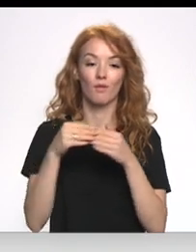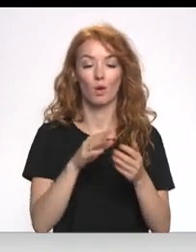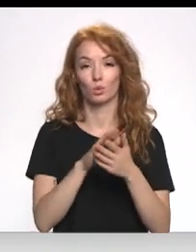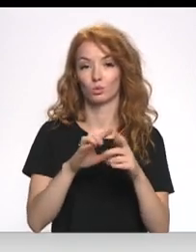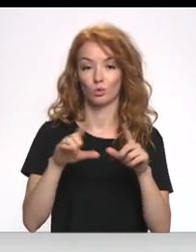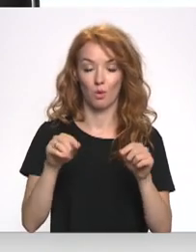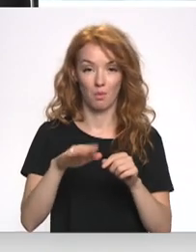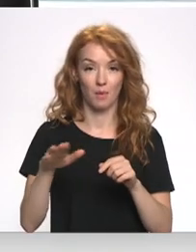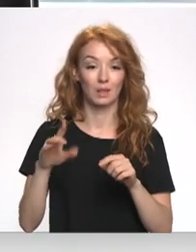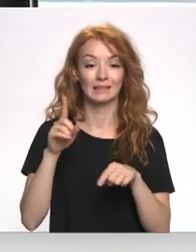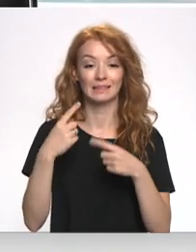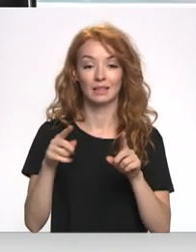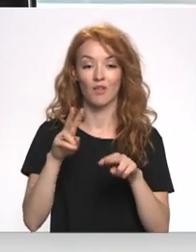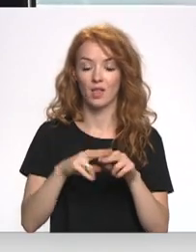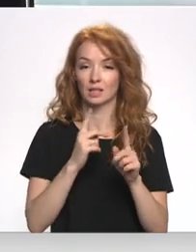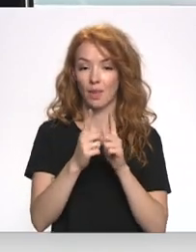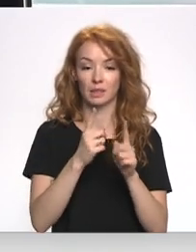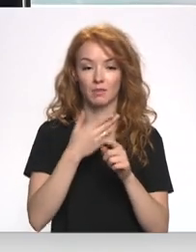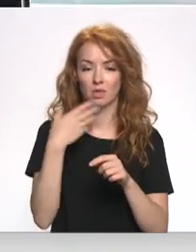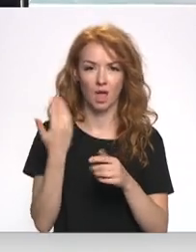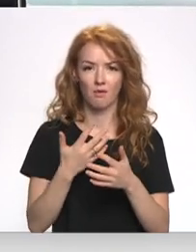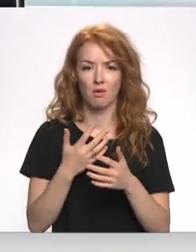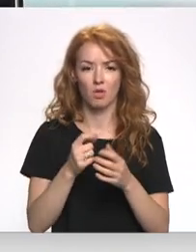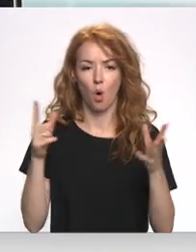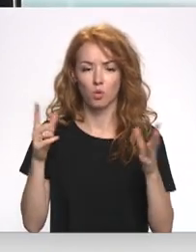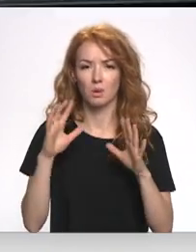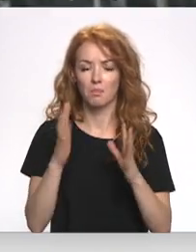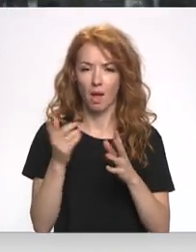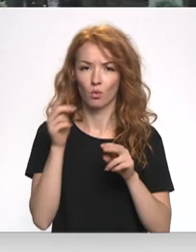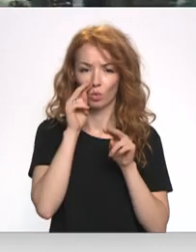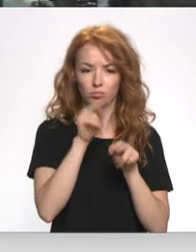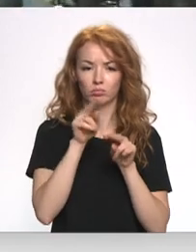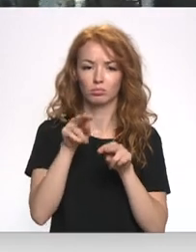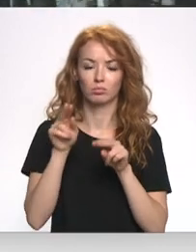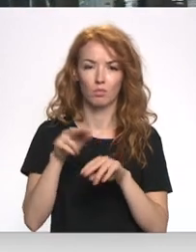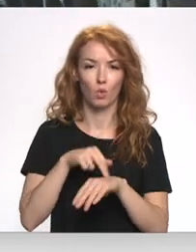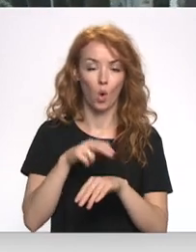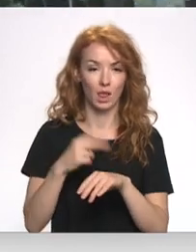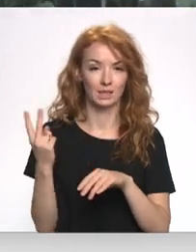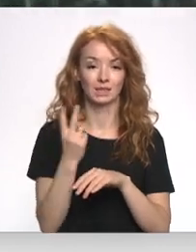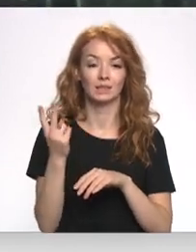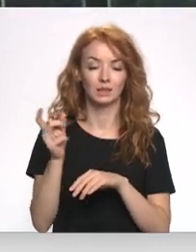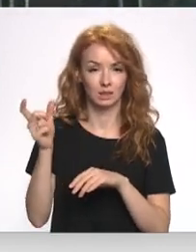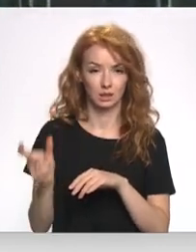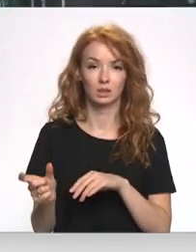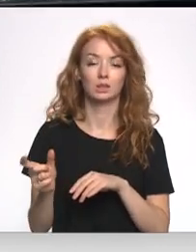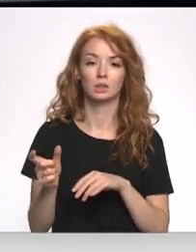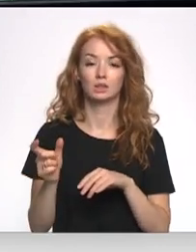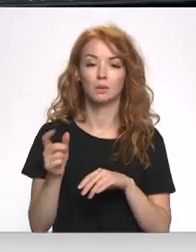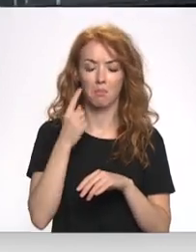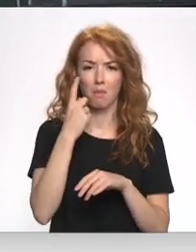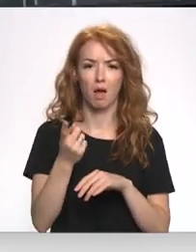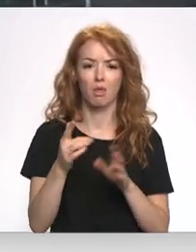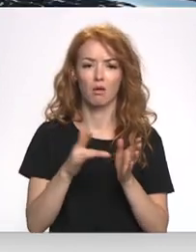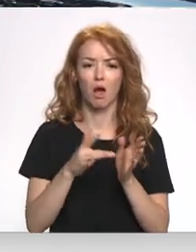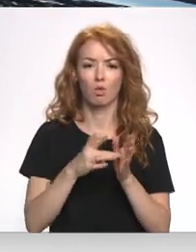iestādēs. Citur satiksmi nav intensīva, tomēr satiksmes uzraudzības rotas policisti Gatis Liepiņš un Ilvars Ickevičs jau drīz pamana